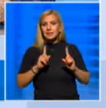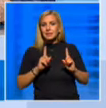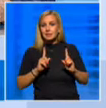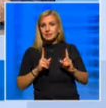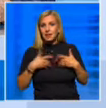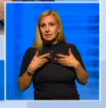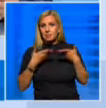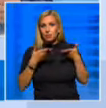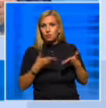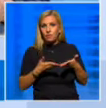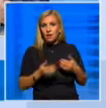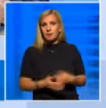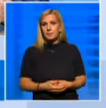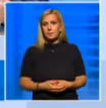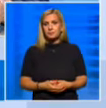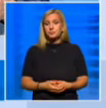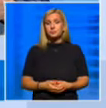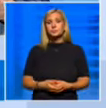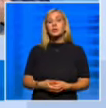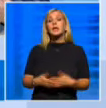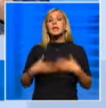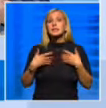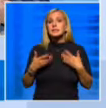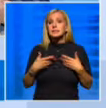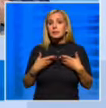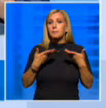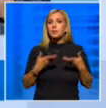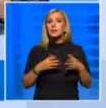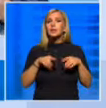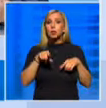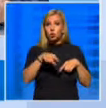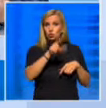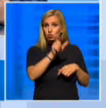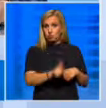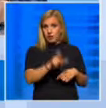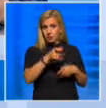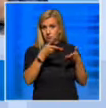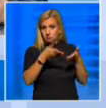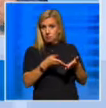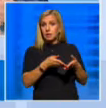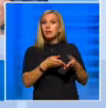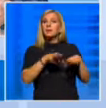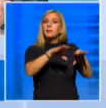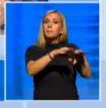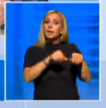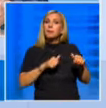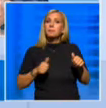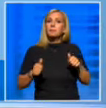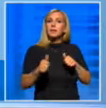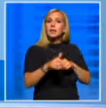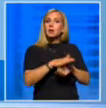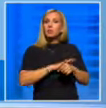премиер искаме... Ама искате подкрепата на останалите политически субекти, нали? Да приеме приоритетите и основните